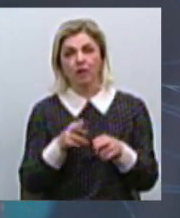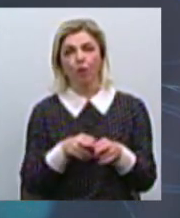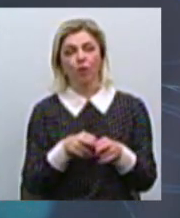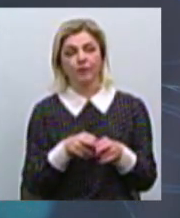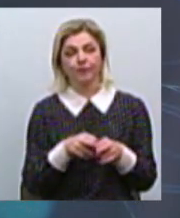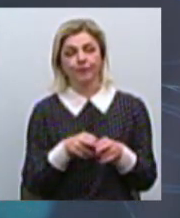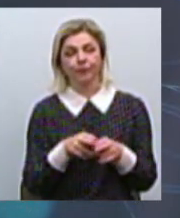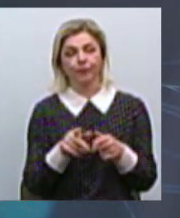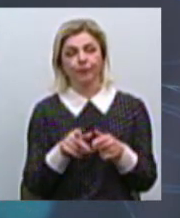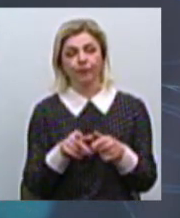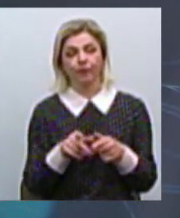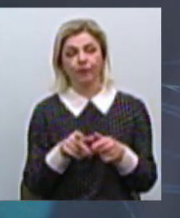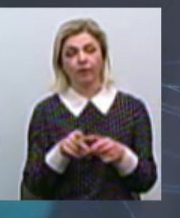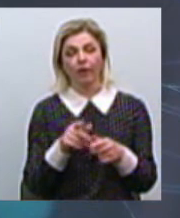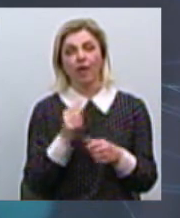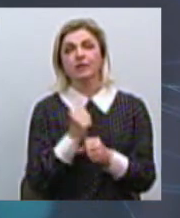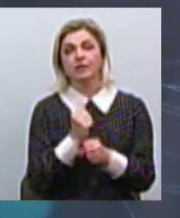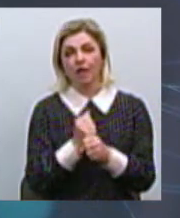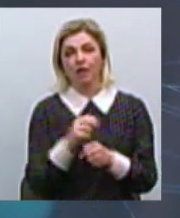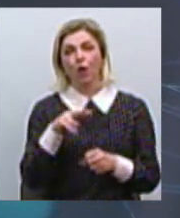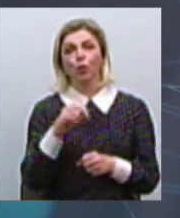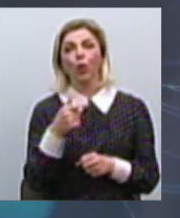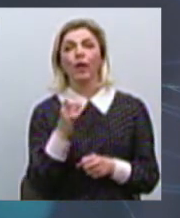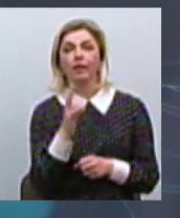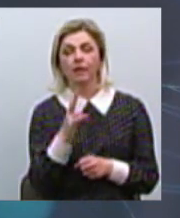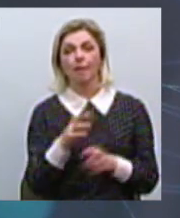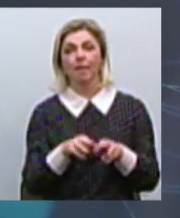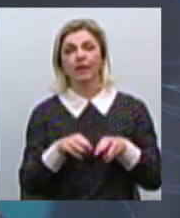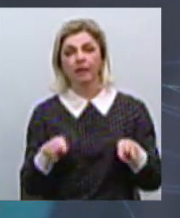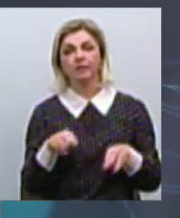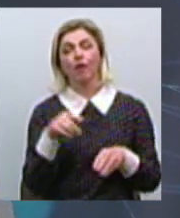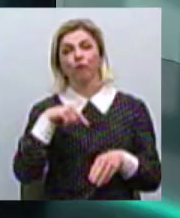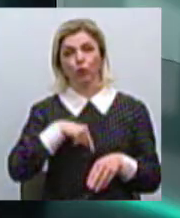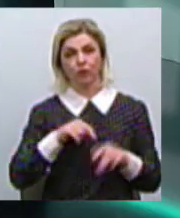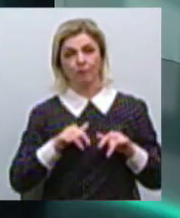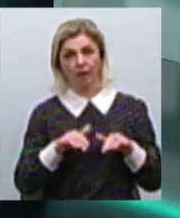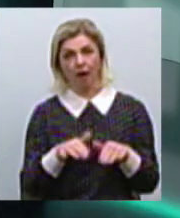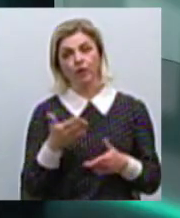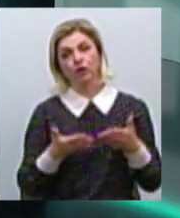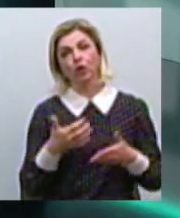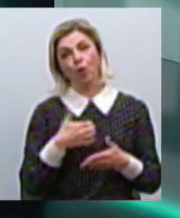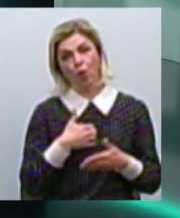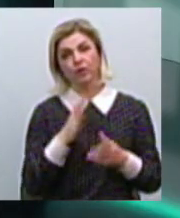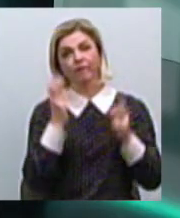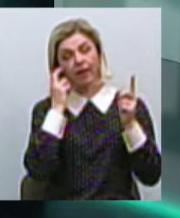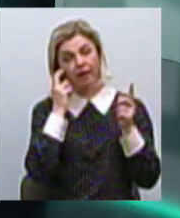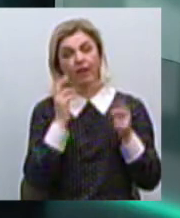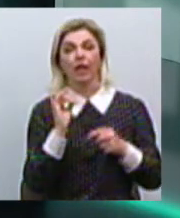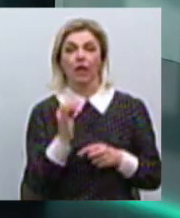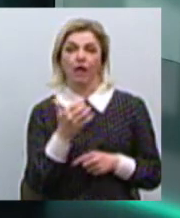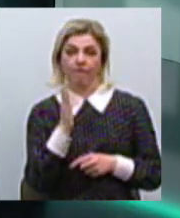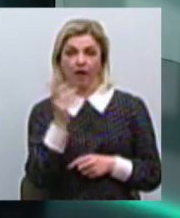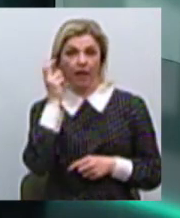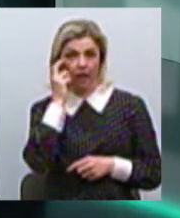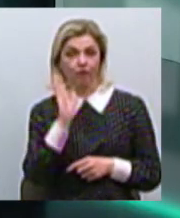чи створило Міністерство внутрішніх справ, чи хоче створити. І це буде в Києві. І в Києві саме буде